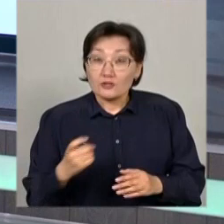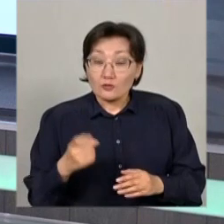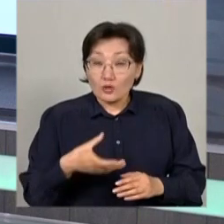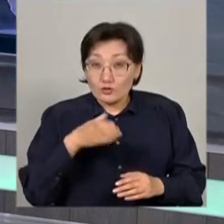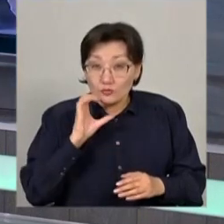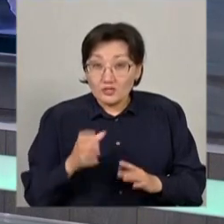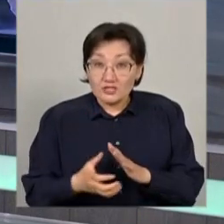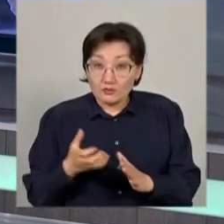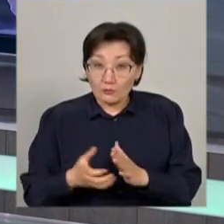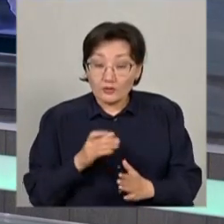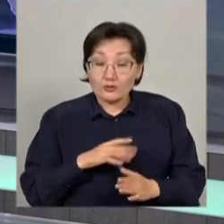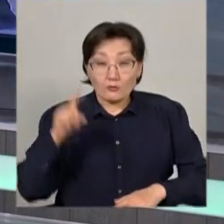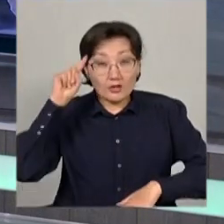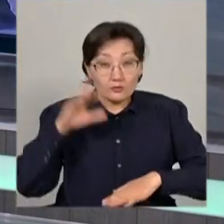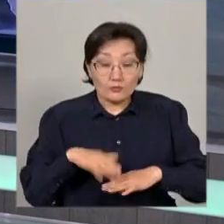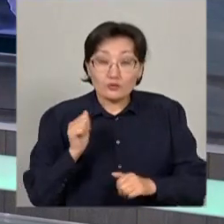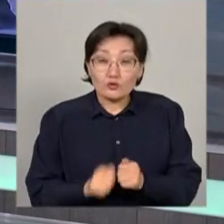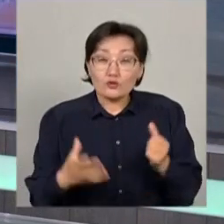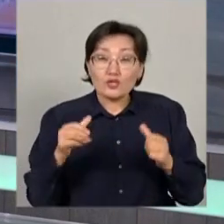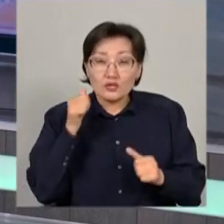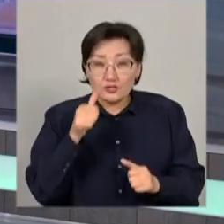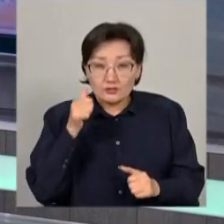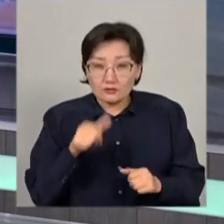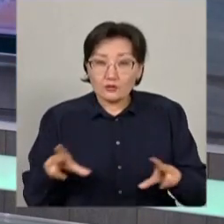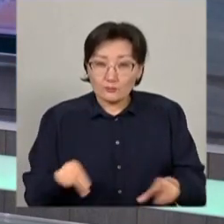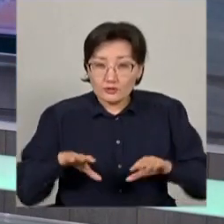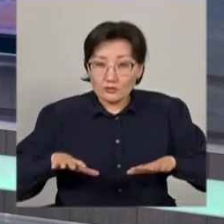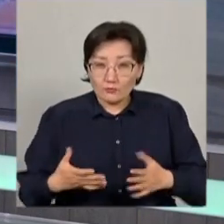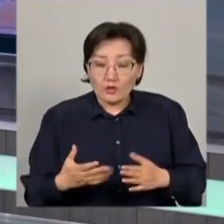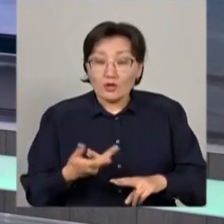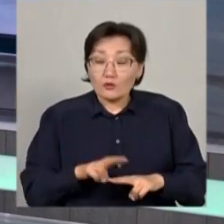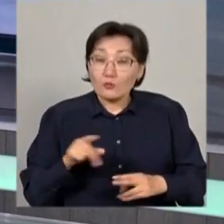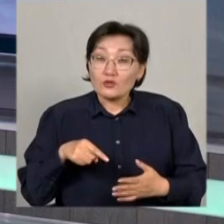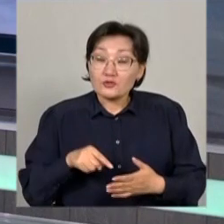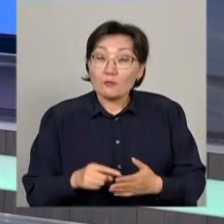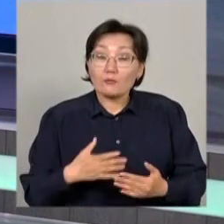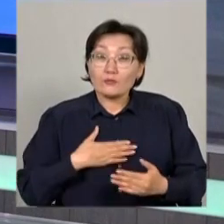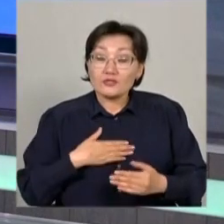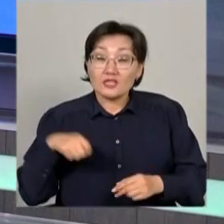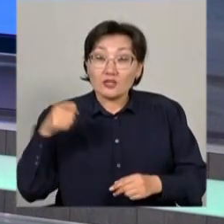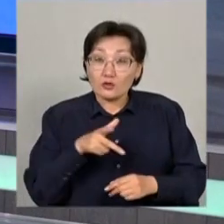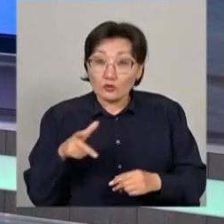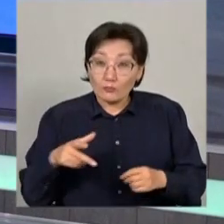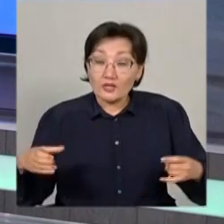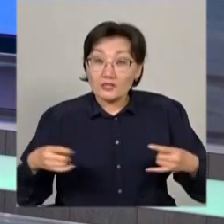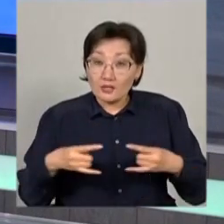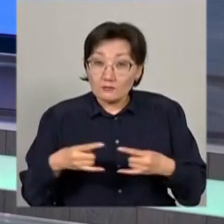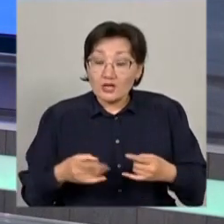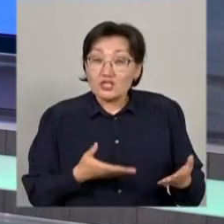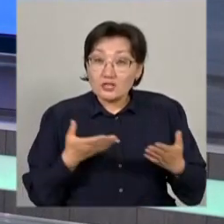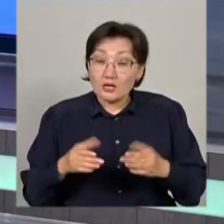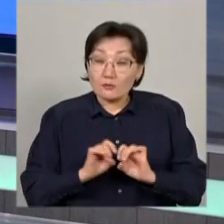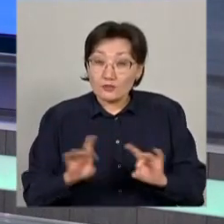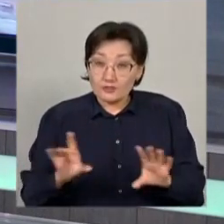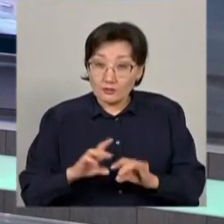шыққан. Әкімдіктің күнде ертең деген сөзінен шаршаған халық бүгін бас ауыртқан мәселелерін біздің түсірілім тобына айтты. Мәселе шешіле